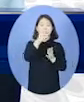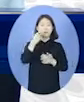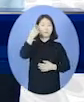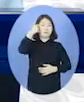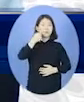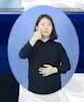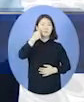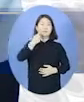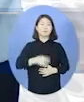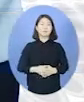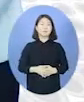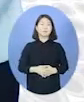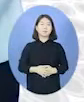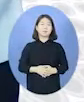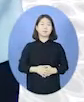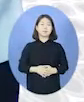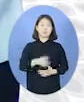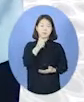빠져보시면 어떨까요?